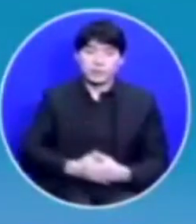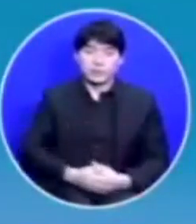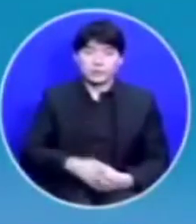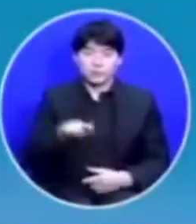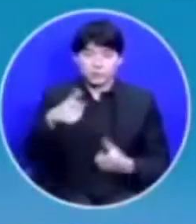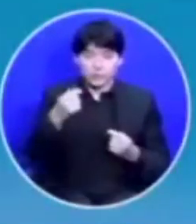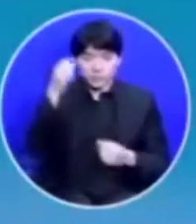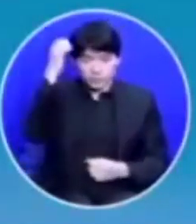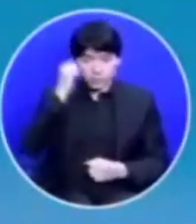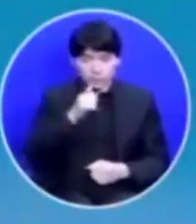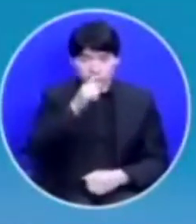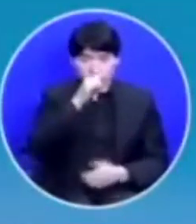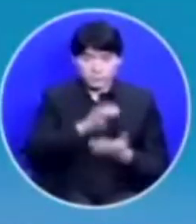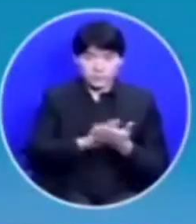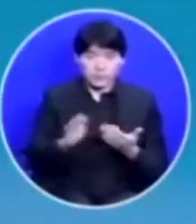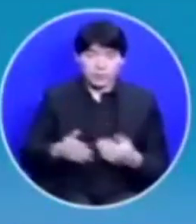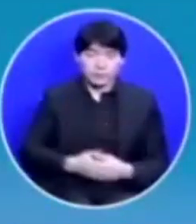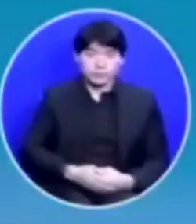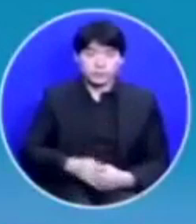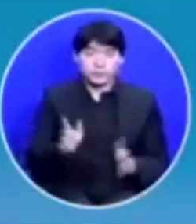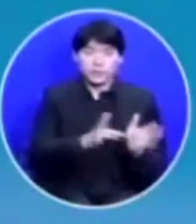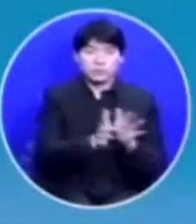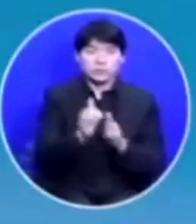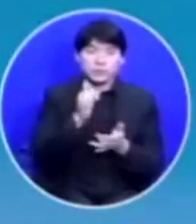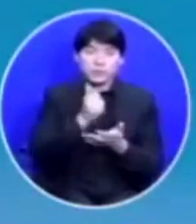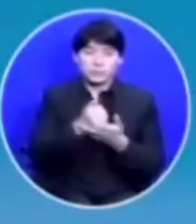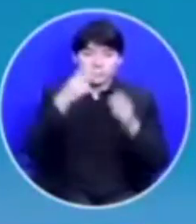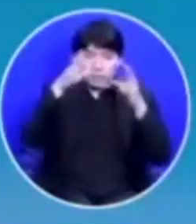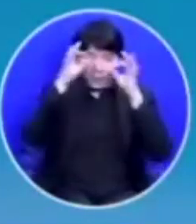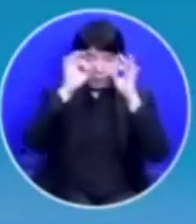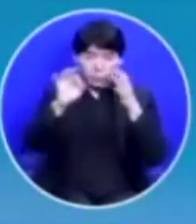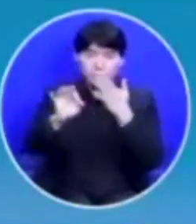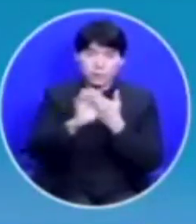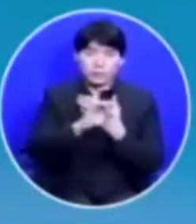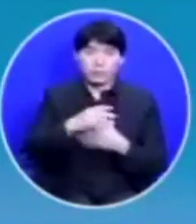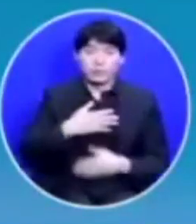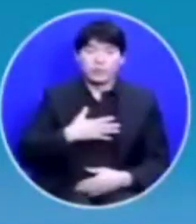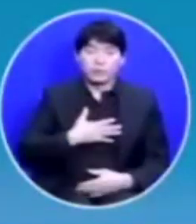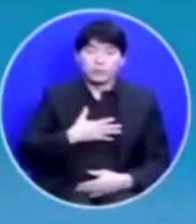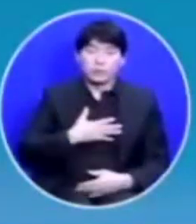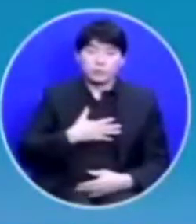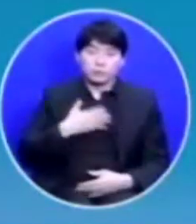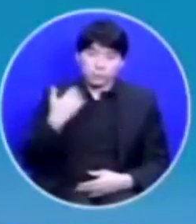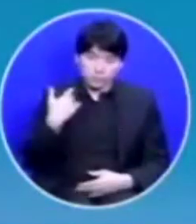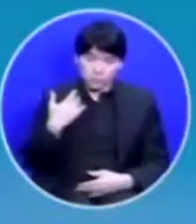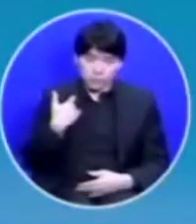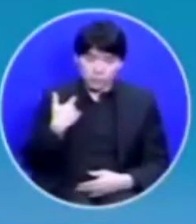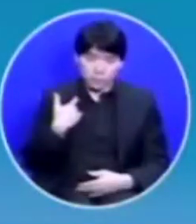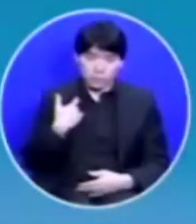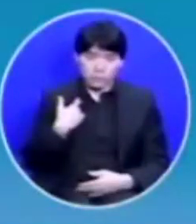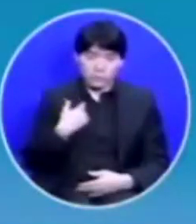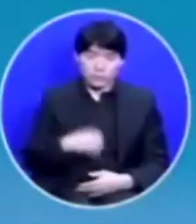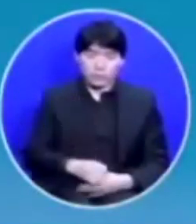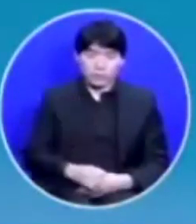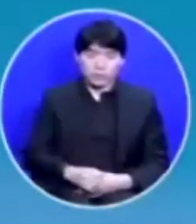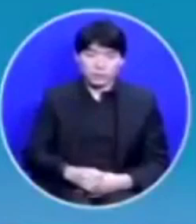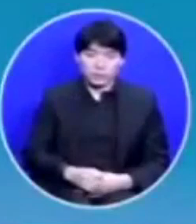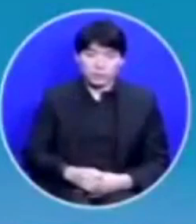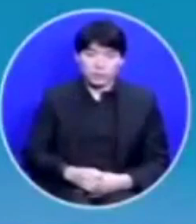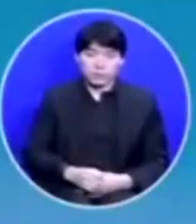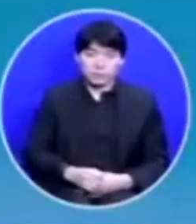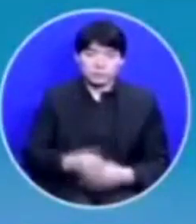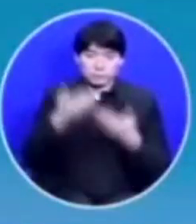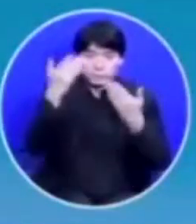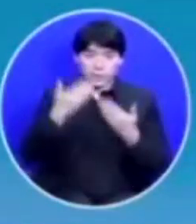예수님 바라보면 그러면 우리 가정에 나도 모르게 물려받은 이 부정적인 쓴 뿌리가 끊어